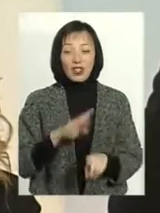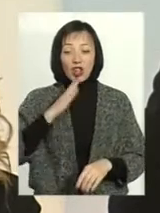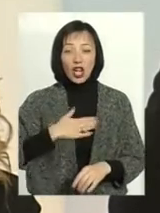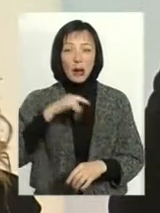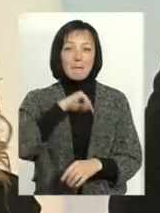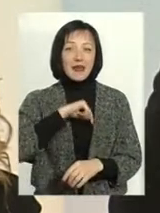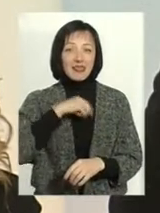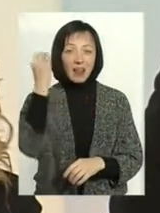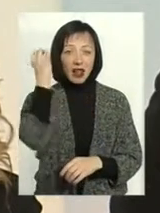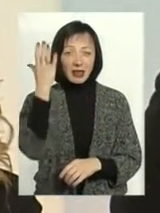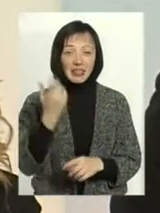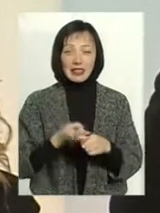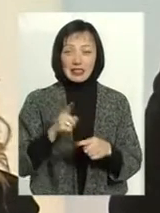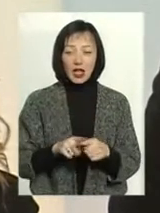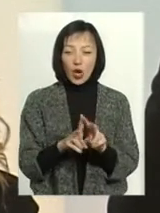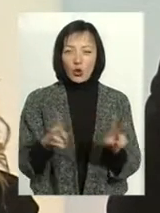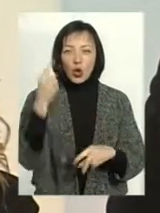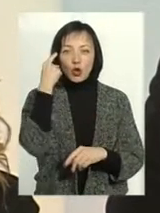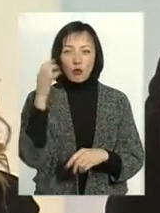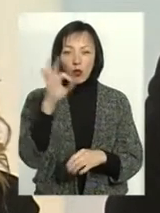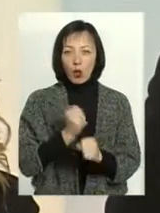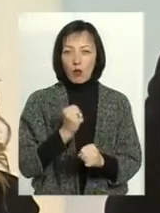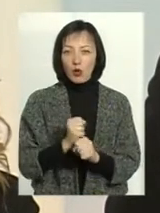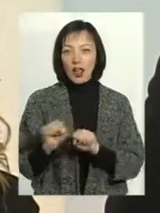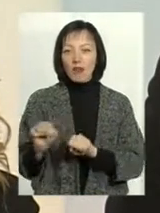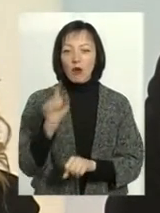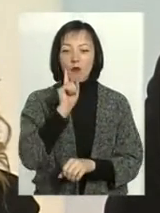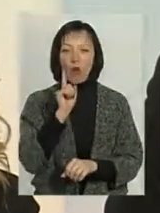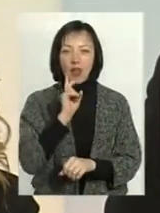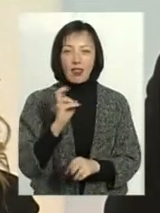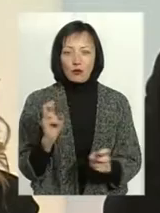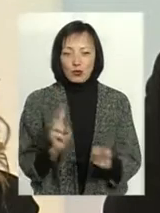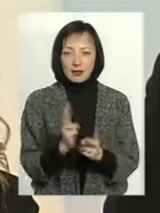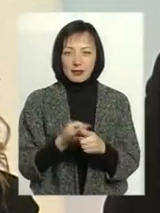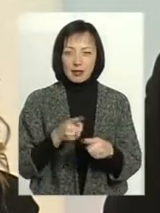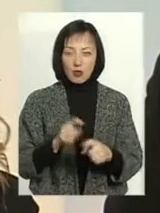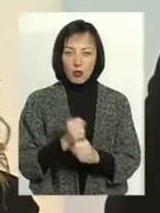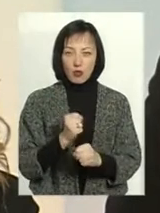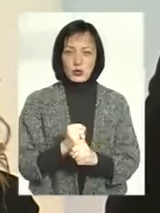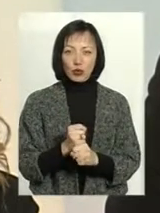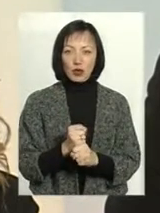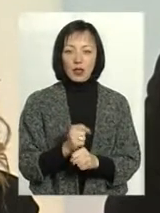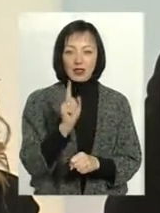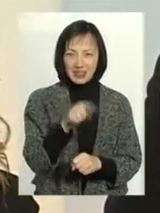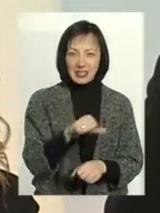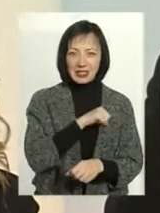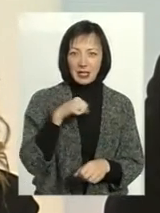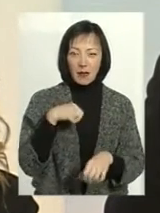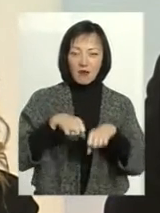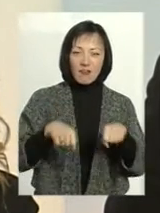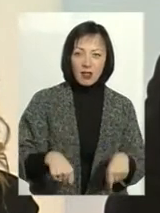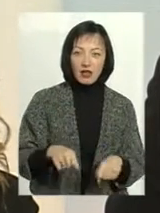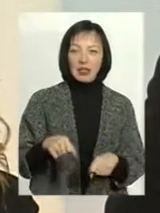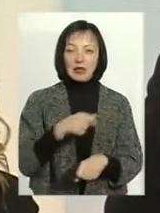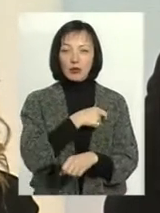менталітет зводиться до того, що ніхто не думає про роботу адвоката, доки з нею не стикнеться. І ті ж самі можновладці і депутати Верховної Ради,